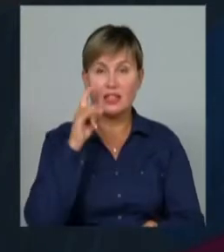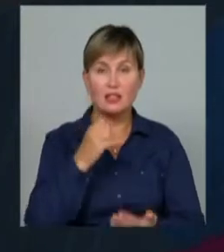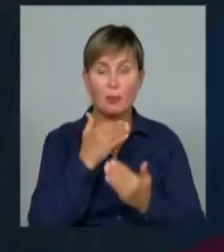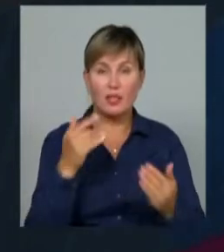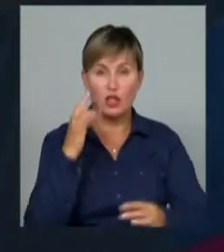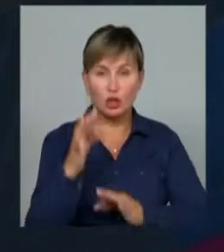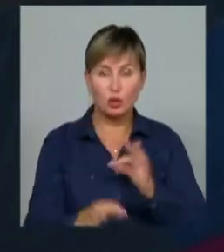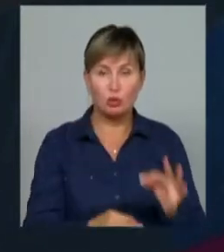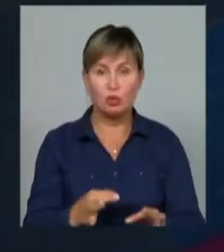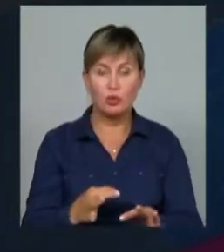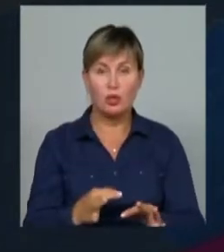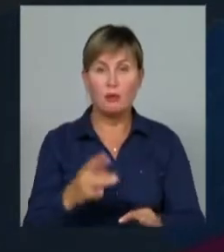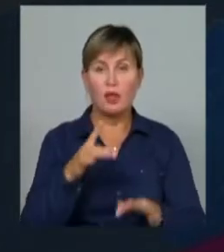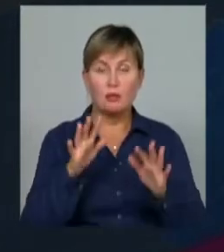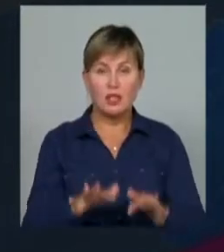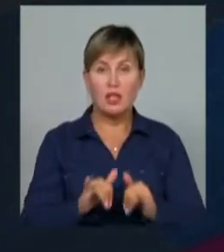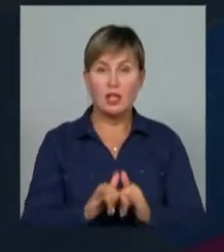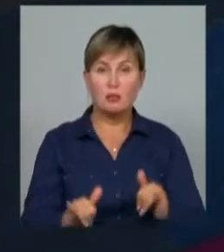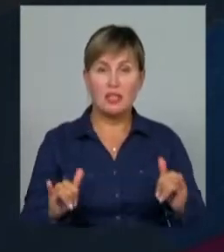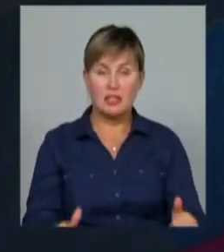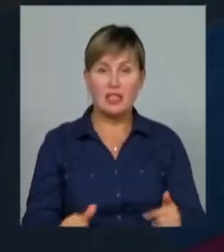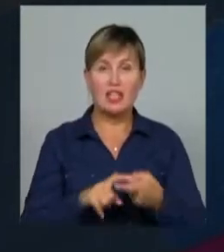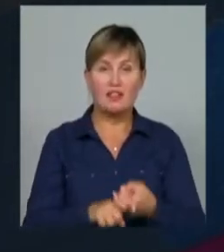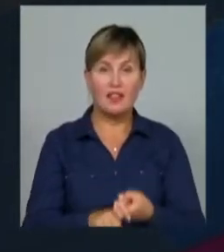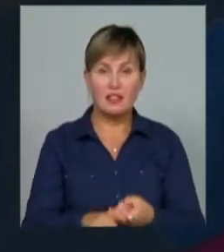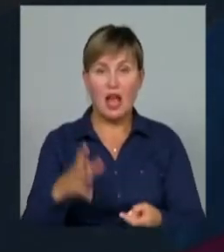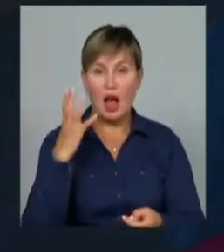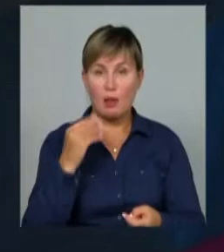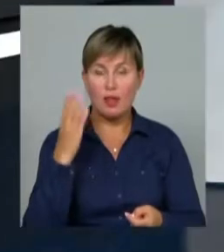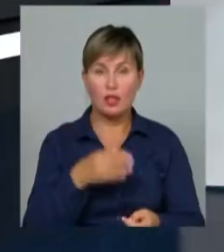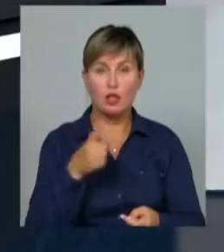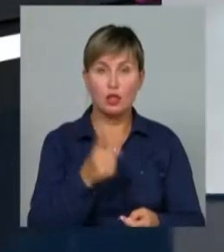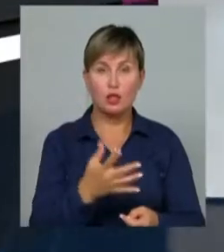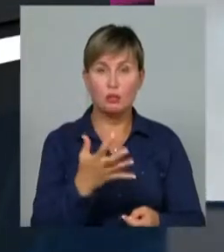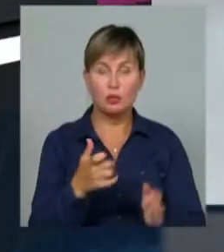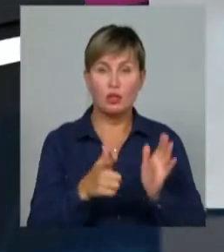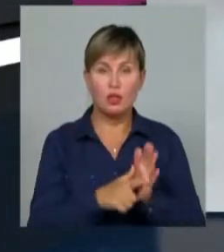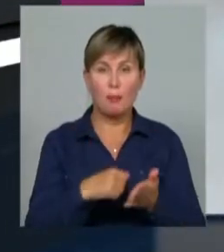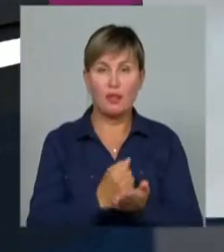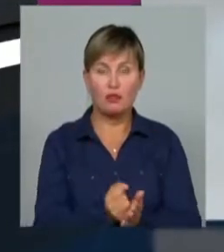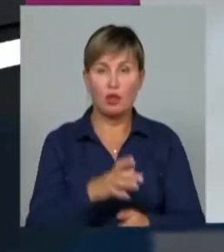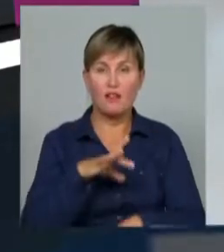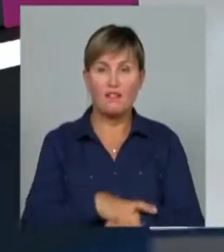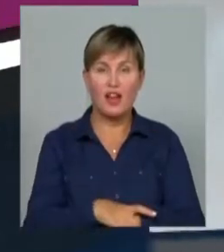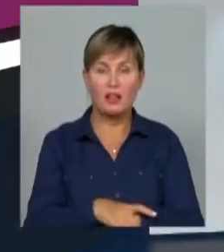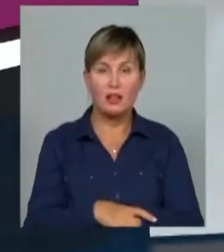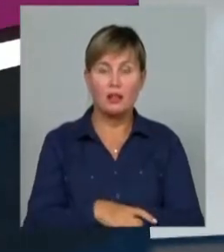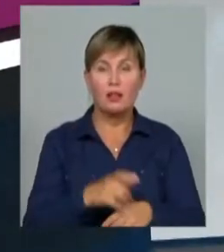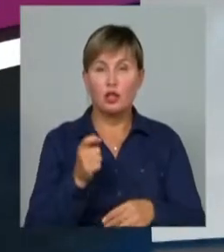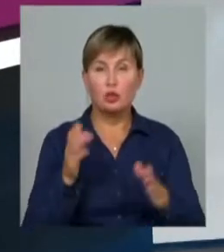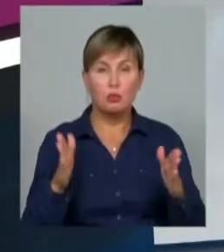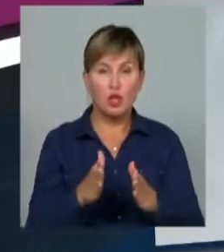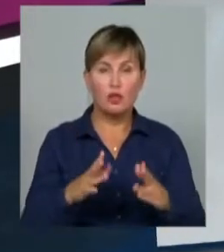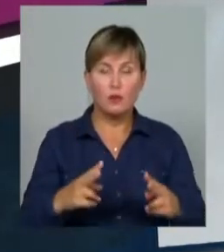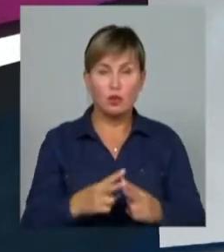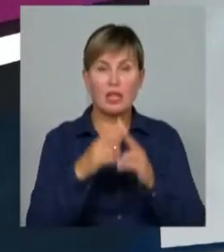последние сутки. В лидерах по темпам распространения инфекции Алматы – 1507 подтвержденных фактов. Немногим меньше в